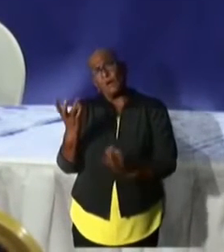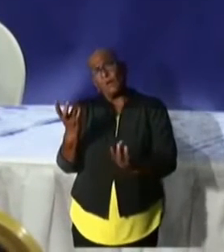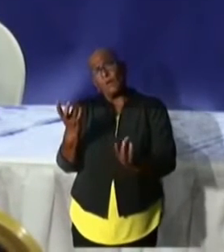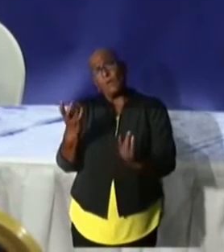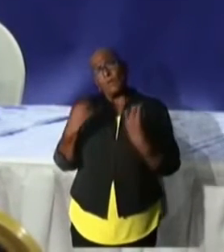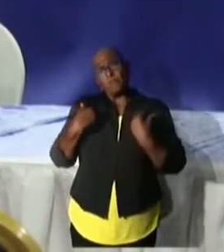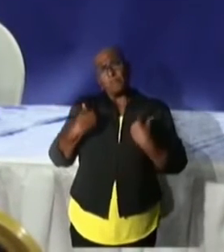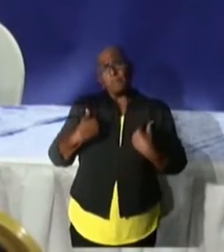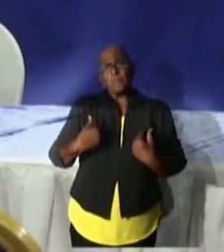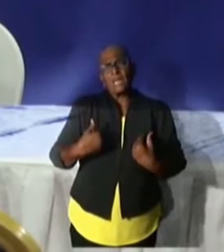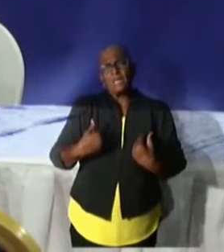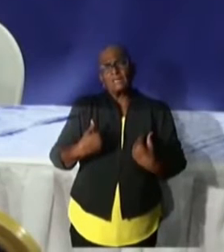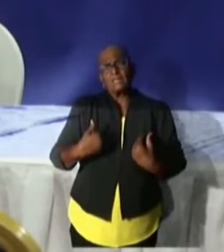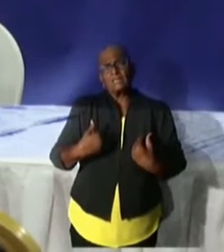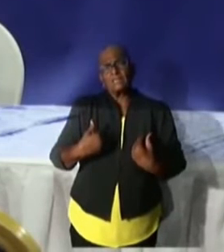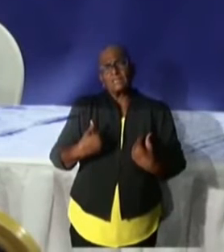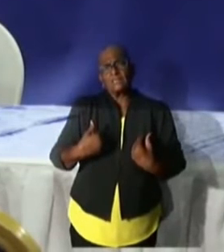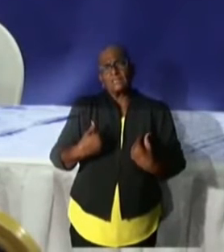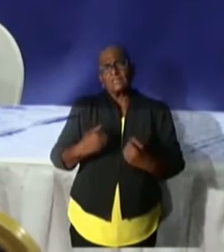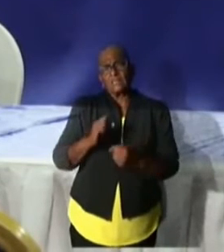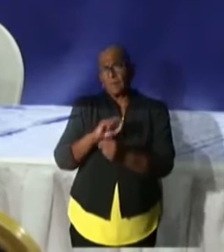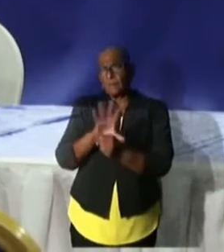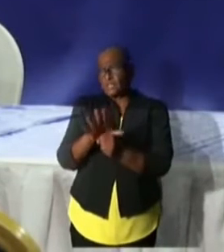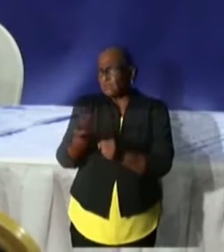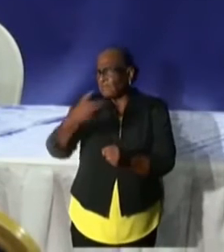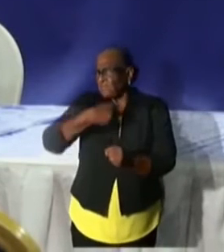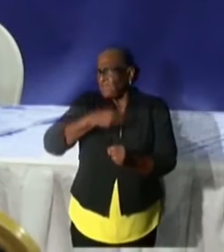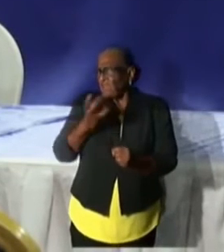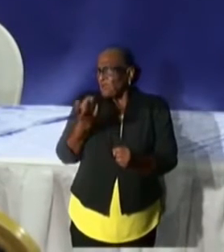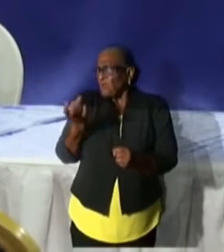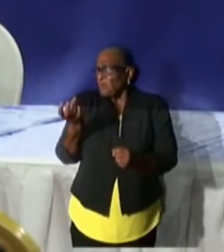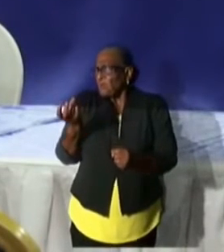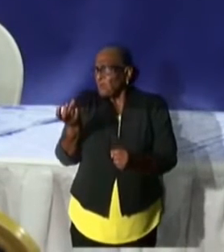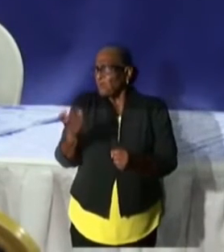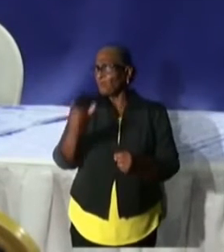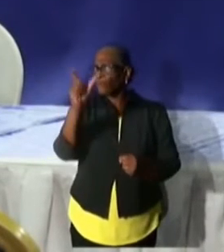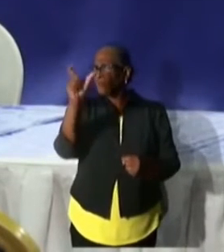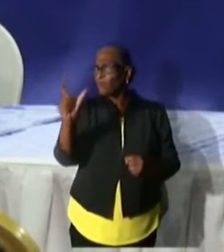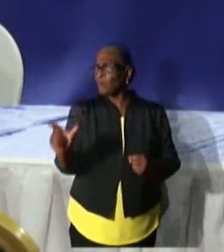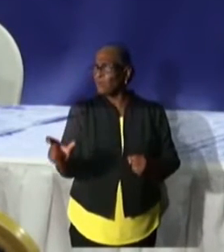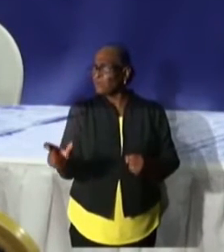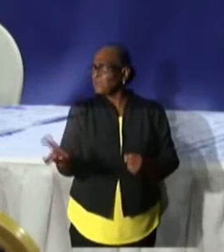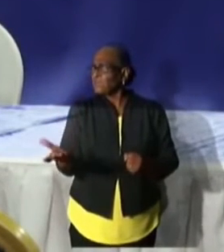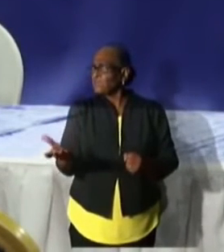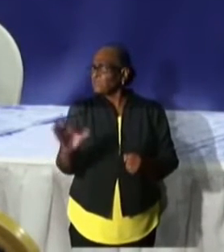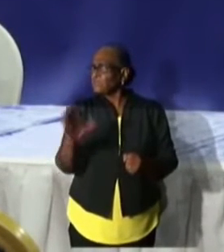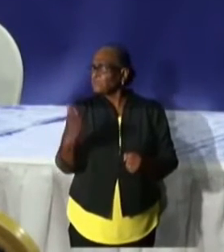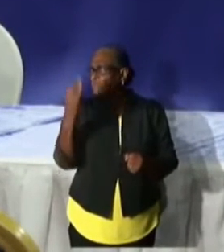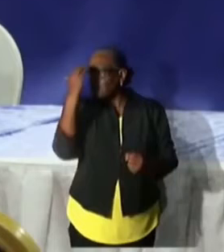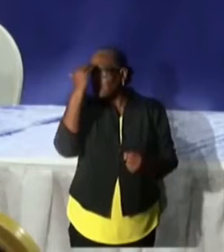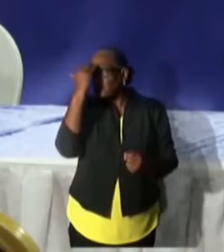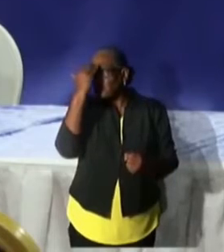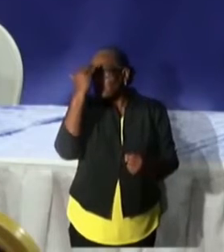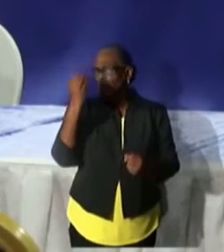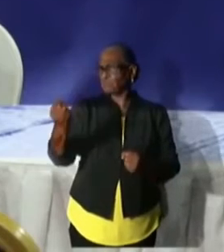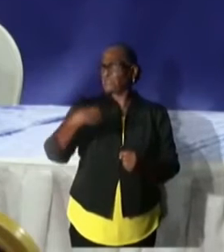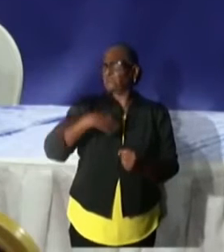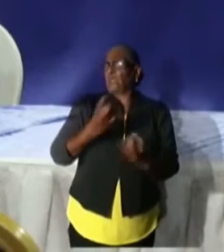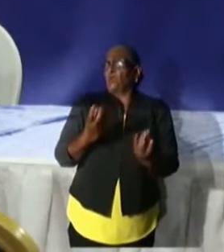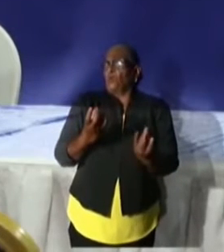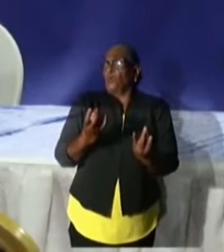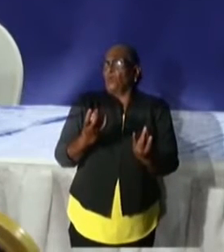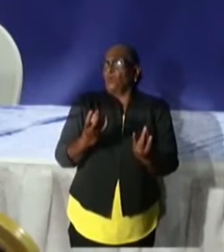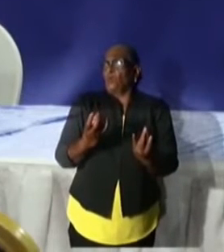mensen dan besmet zijn geraakt. Over een week denk ik dat meneer Ori meer duidelijkheid heeft